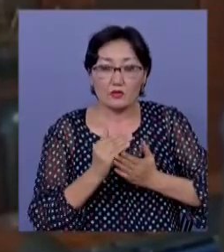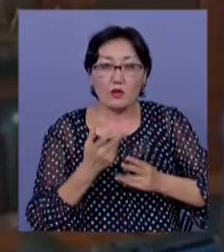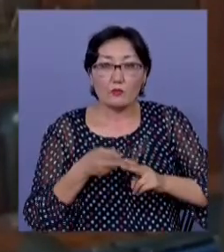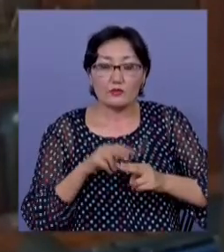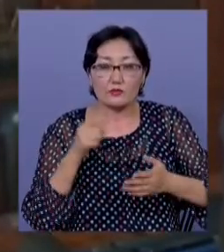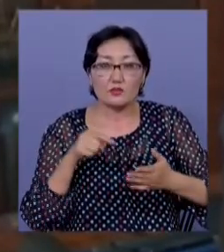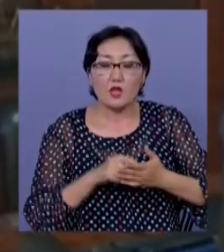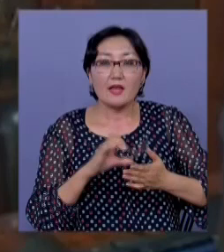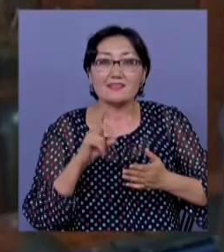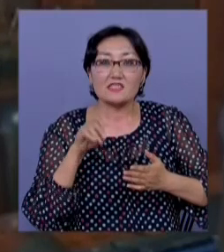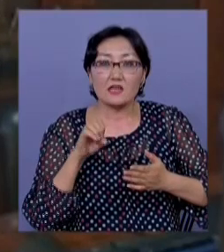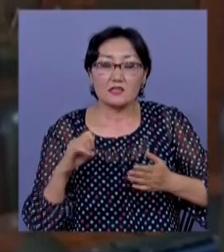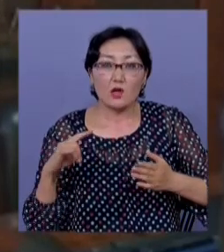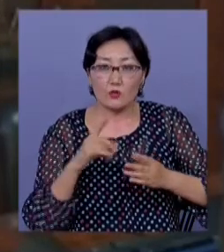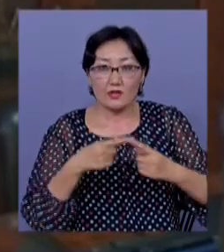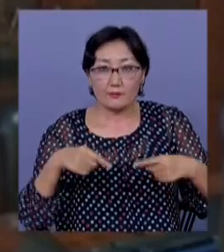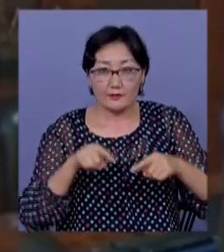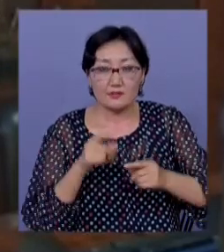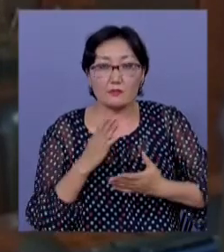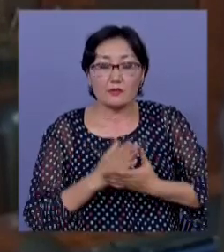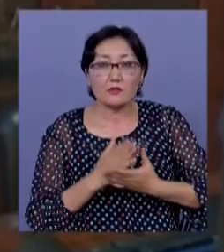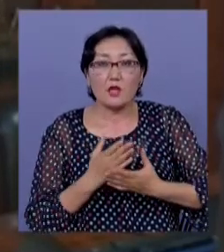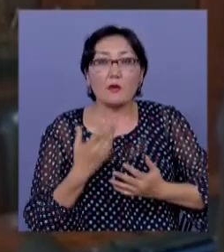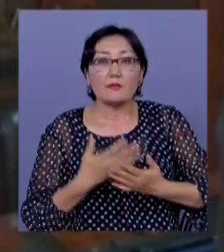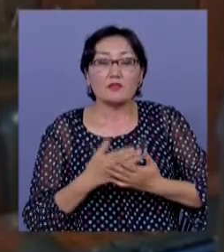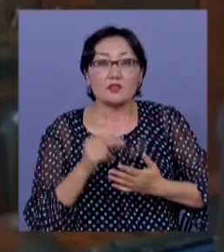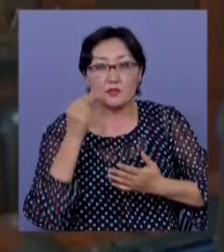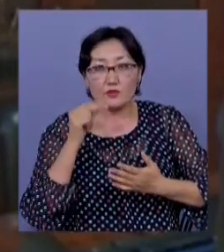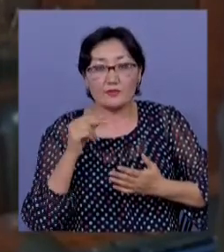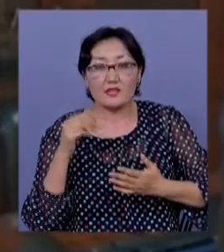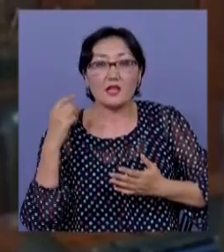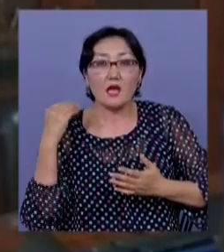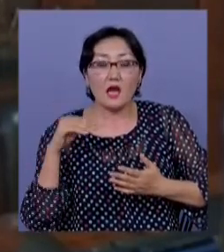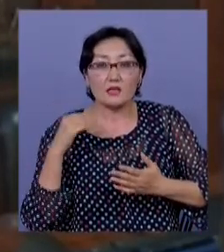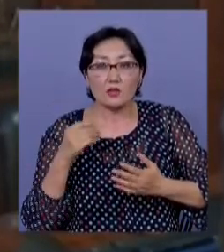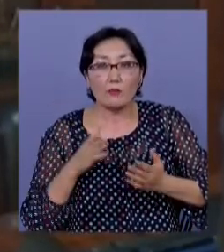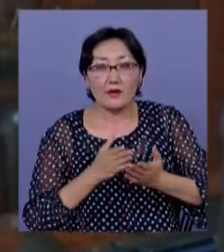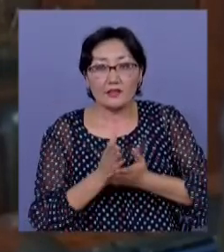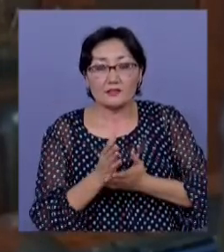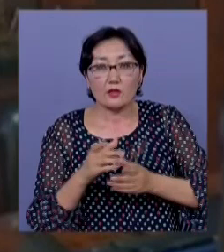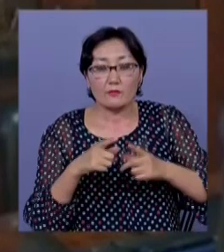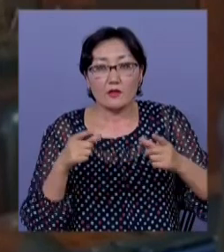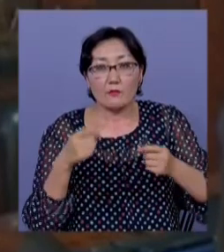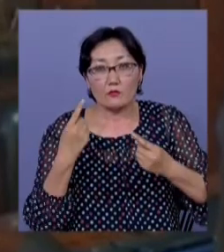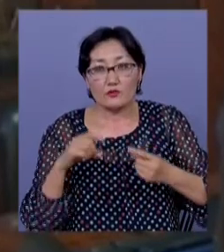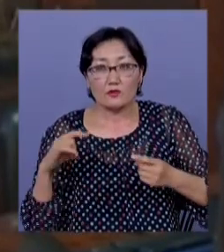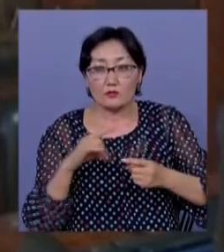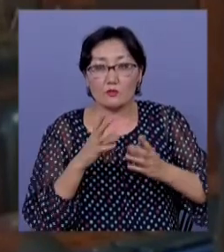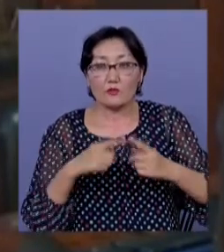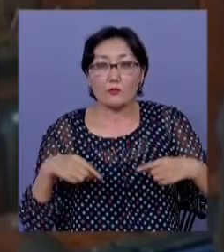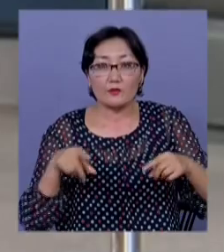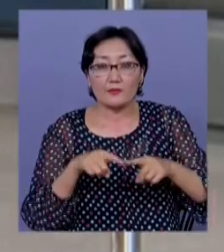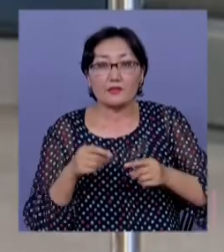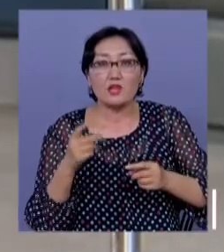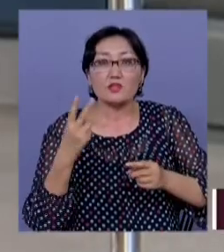мәселе Скат әуе компаниясында да байқалуда. Мәселен, Шымкент Ақтау бағытындағы билеттер өзге әуе компанияларынан 29%-ға